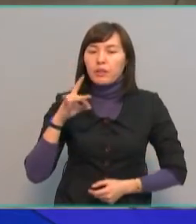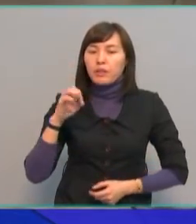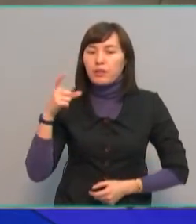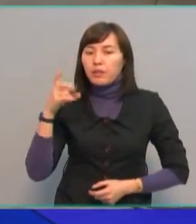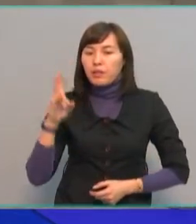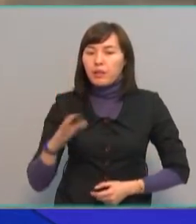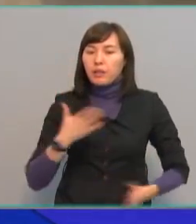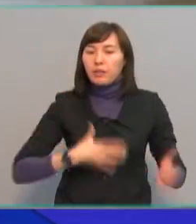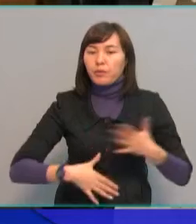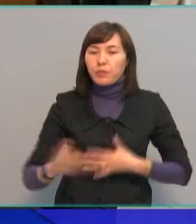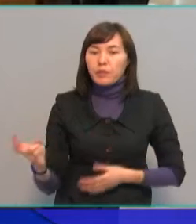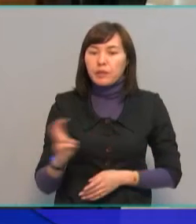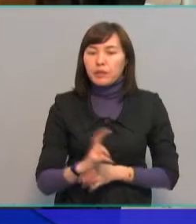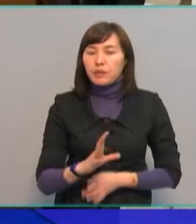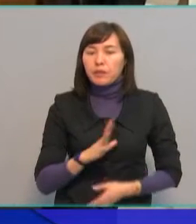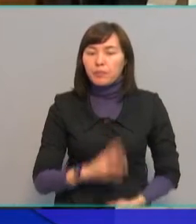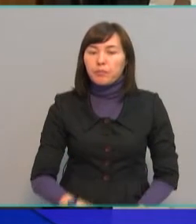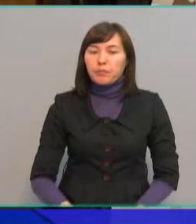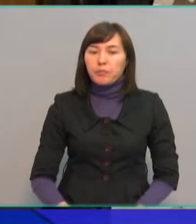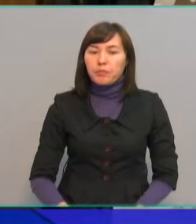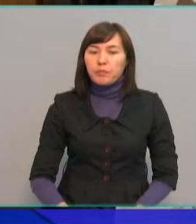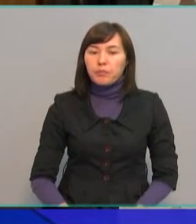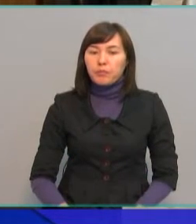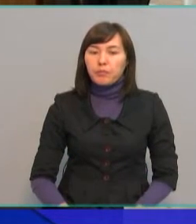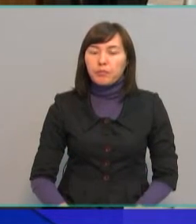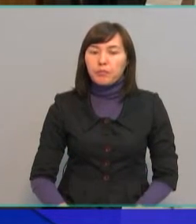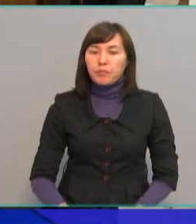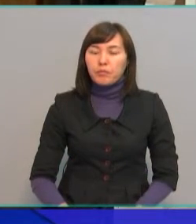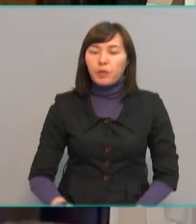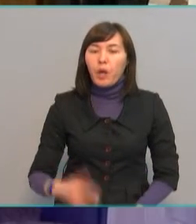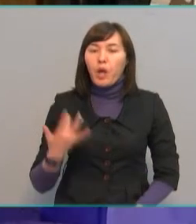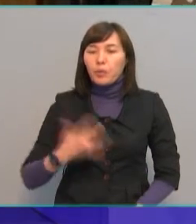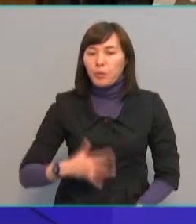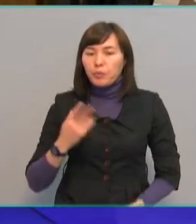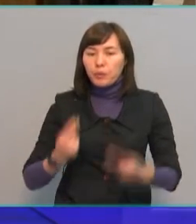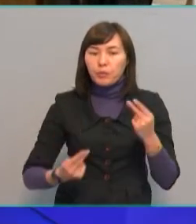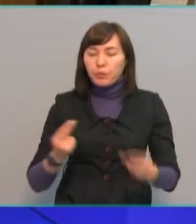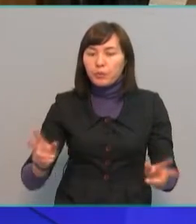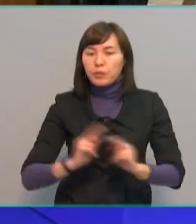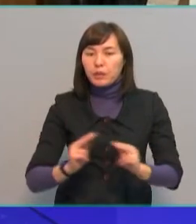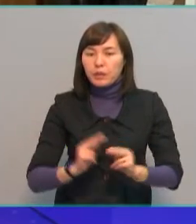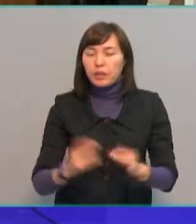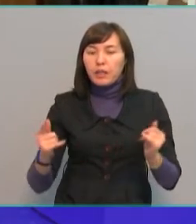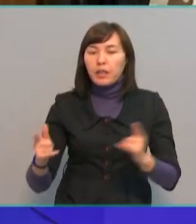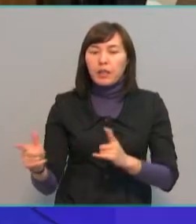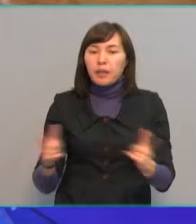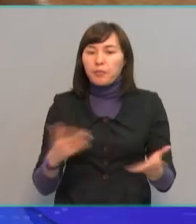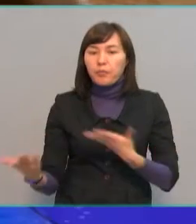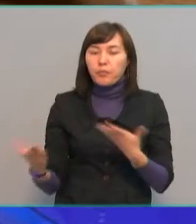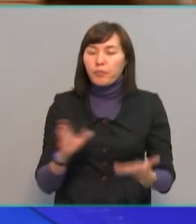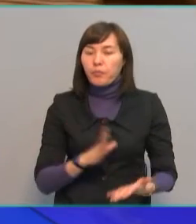қуанышы қойнына сыймапты. Мен бұрын домбыраны шертуді оқығам. Енді осын жасауды үйренсем ба деп ниетпенен келдім